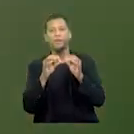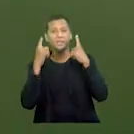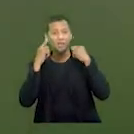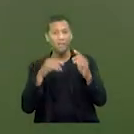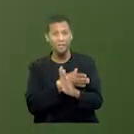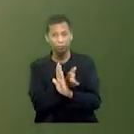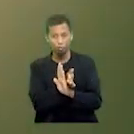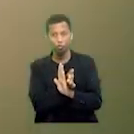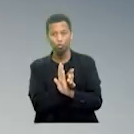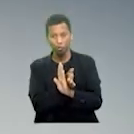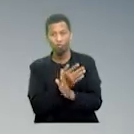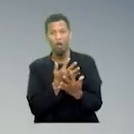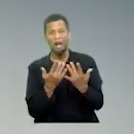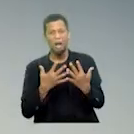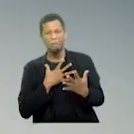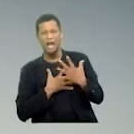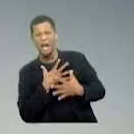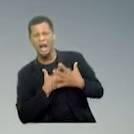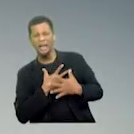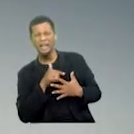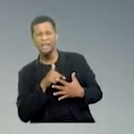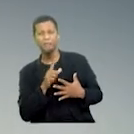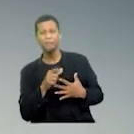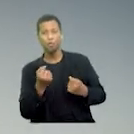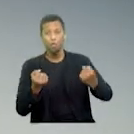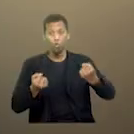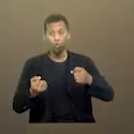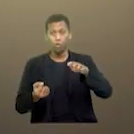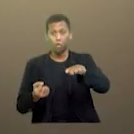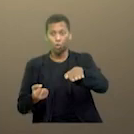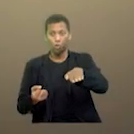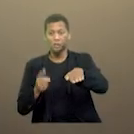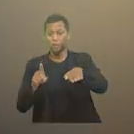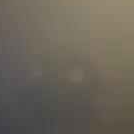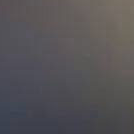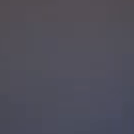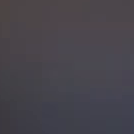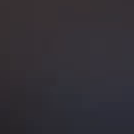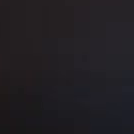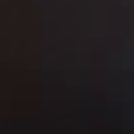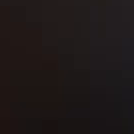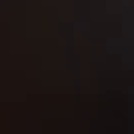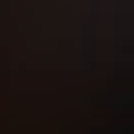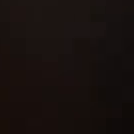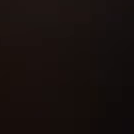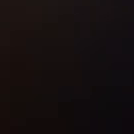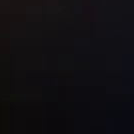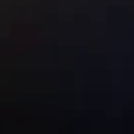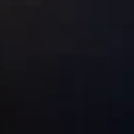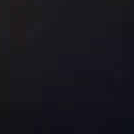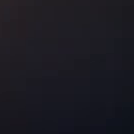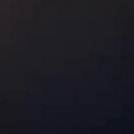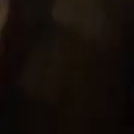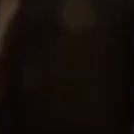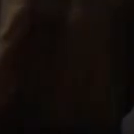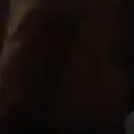warga panik. Pasalnya truk terguling menimpa mobil ditumpangi satu keluarga. Tiga korban meninggal di lokasi.